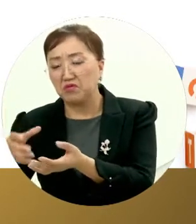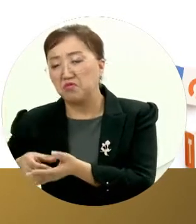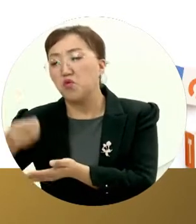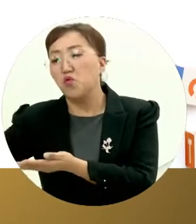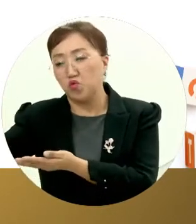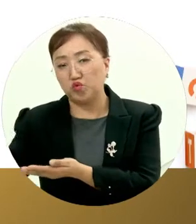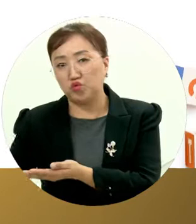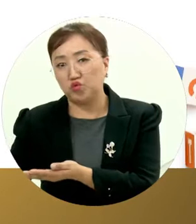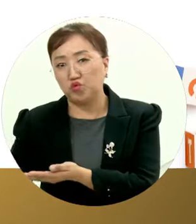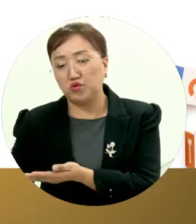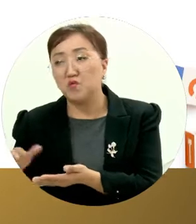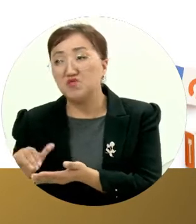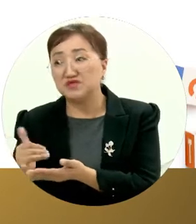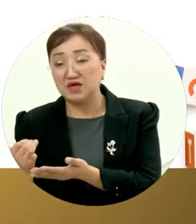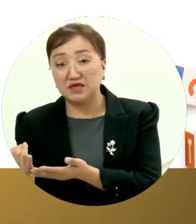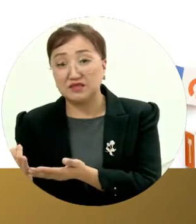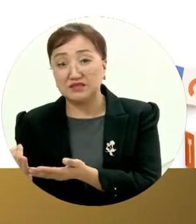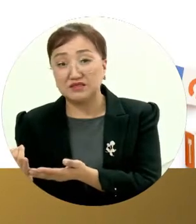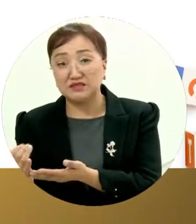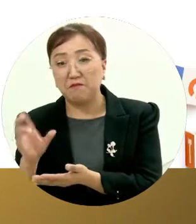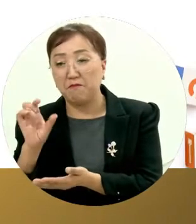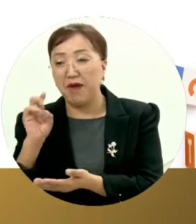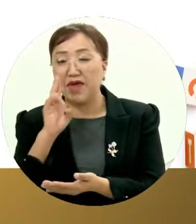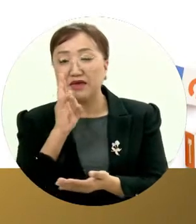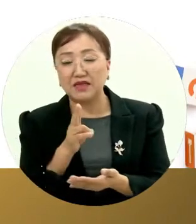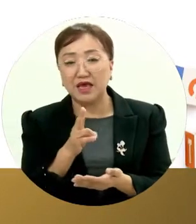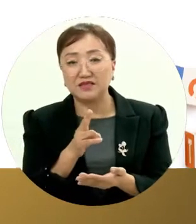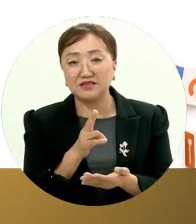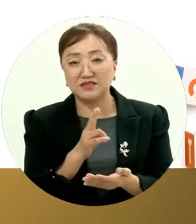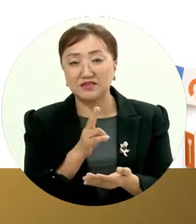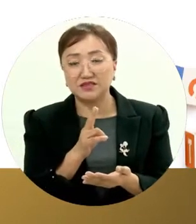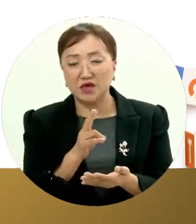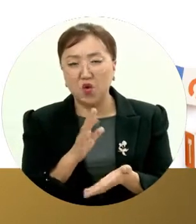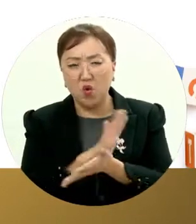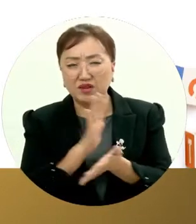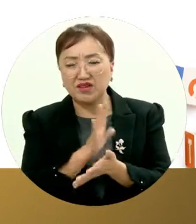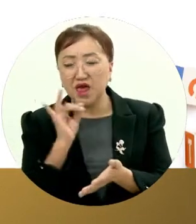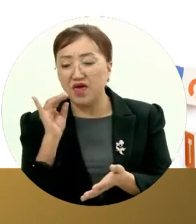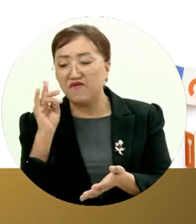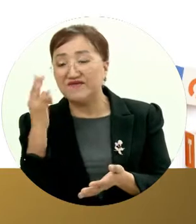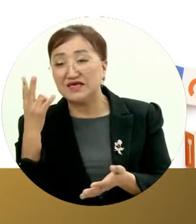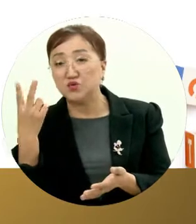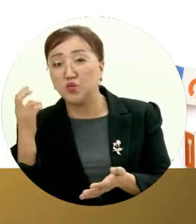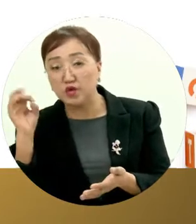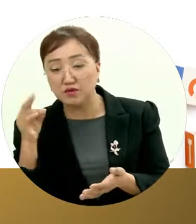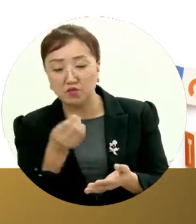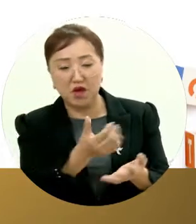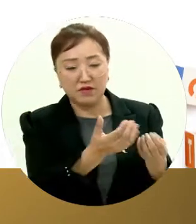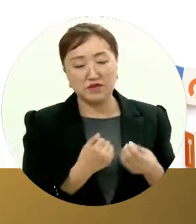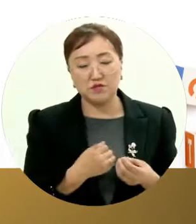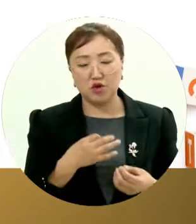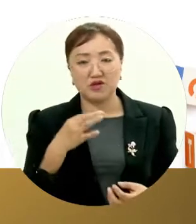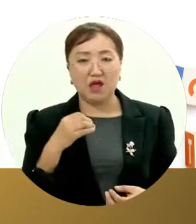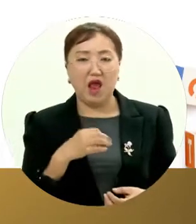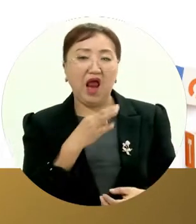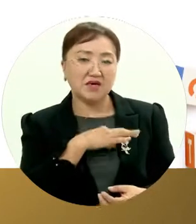энийг төлдөг байгаа. Тийм учраас одоо банкнаас маш хурдтай инфляцийн үед мөнгө авсан хүмүүс хождог